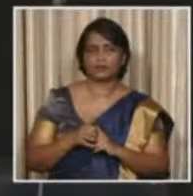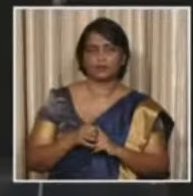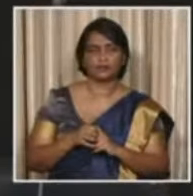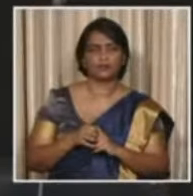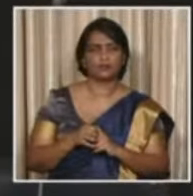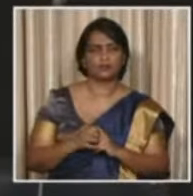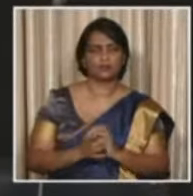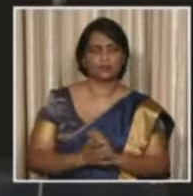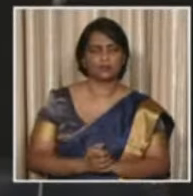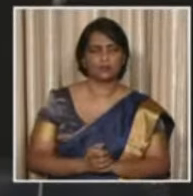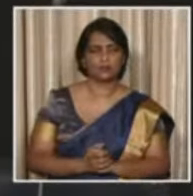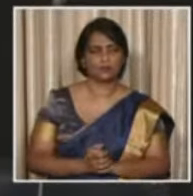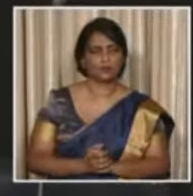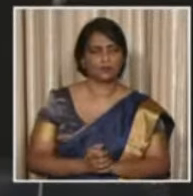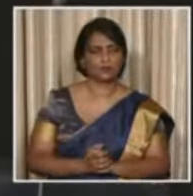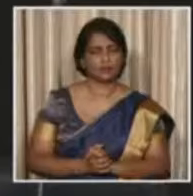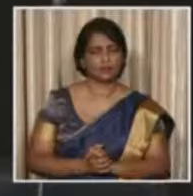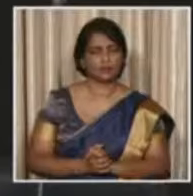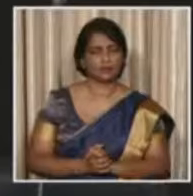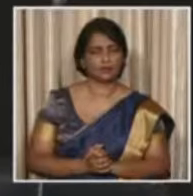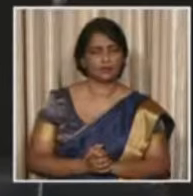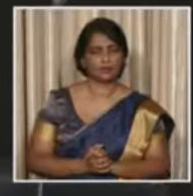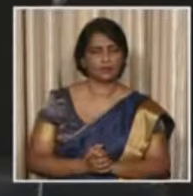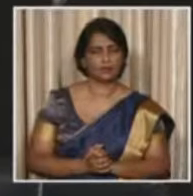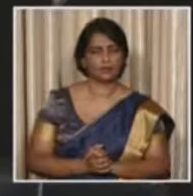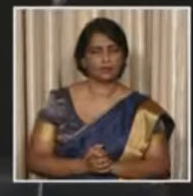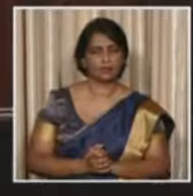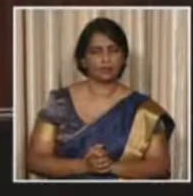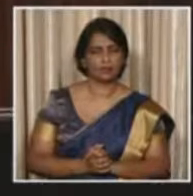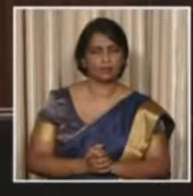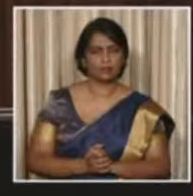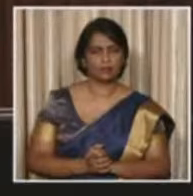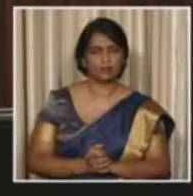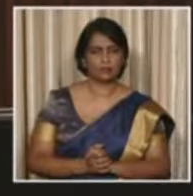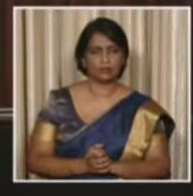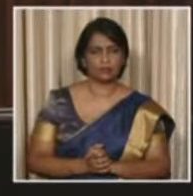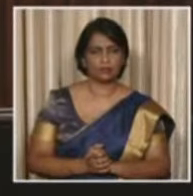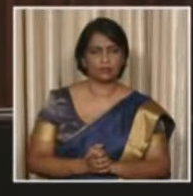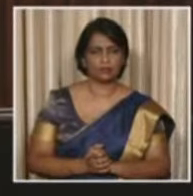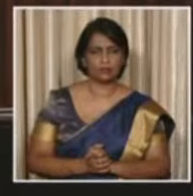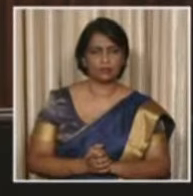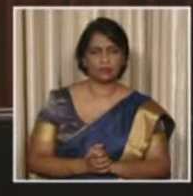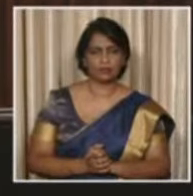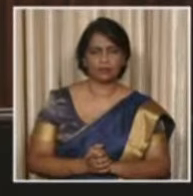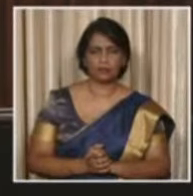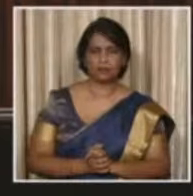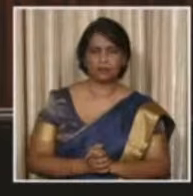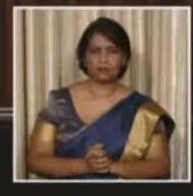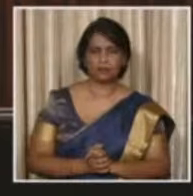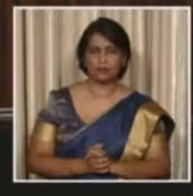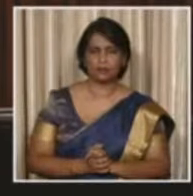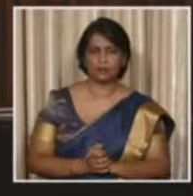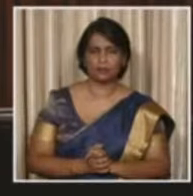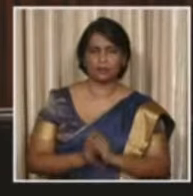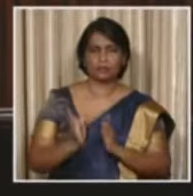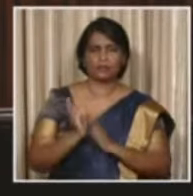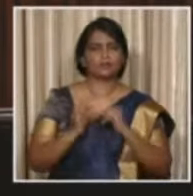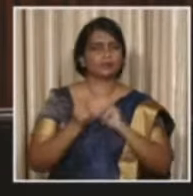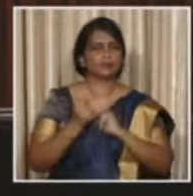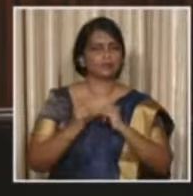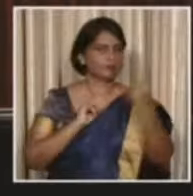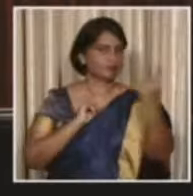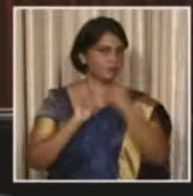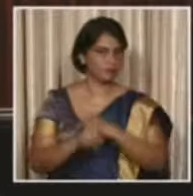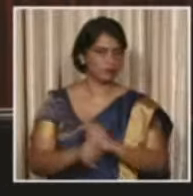ඔබතුමා ඔබතුමාගේ විනාඩි 10ක් තියෙනවා. එයින්ද order please මූලාශ්‍රණ රූට මේක සුදර්ශන දෙඩිවිටිය